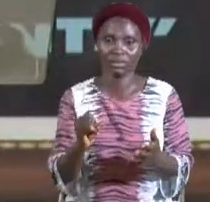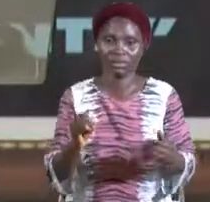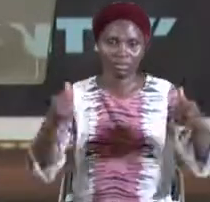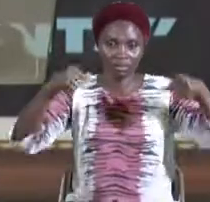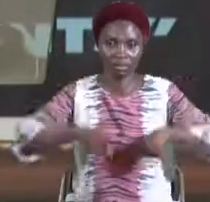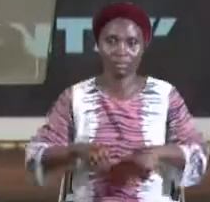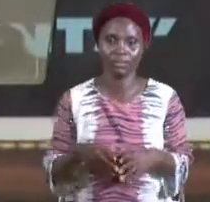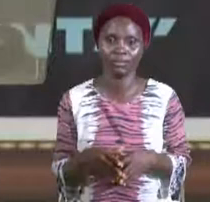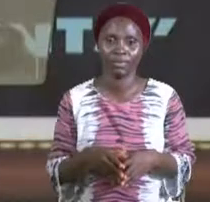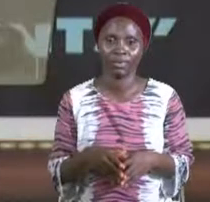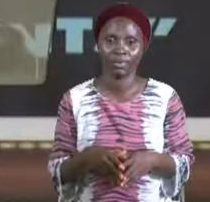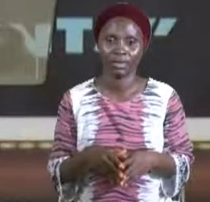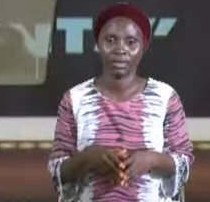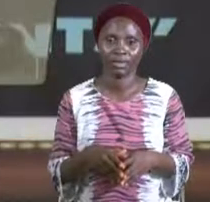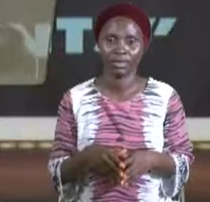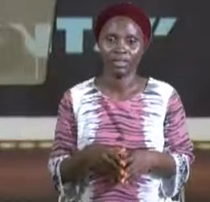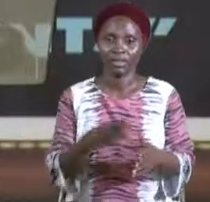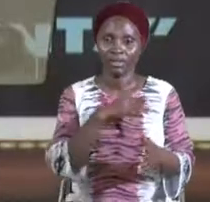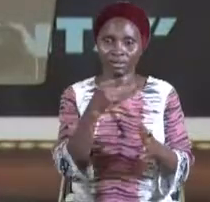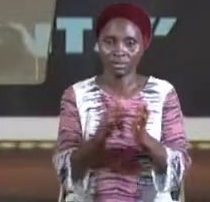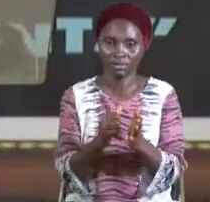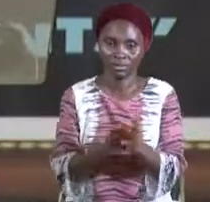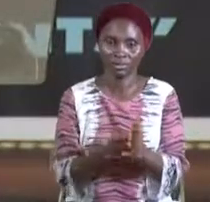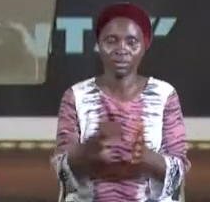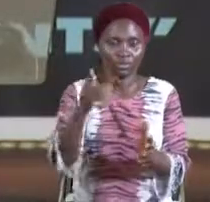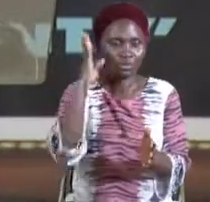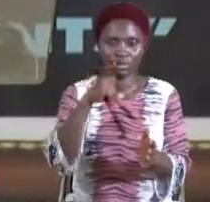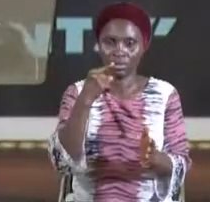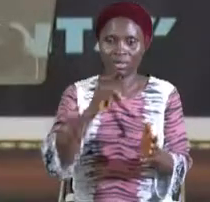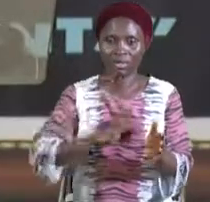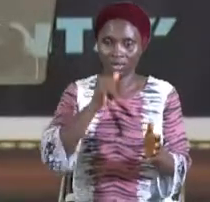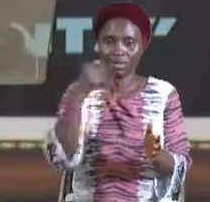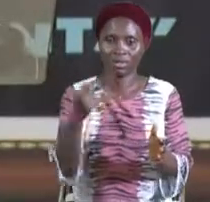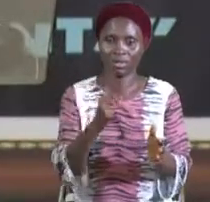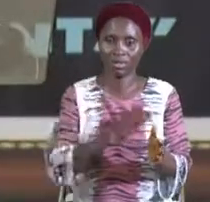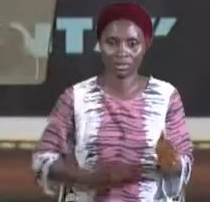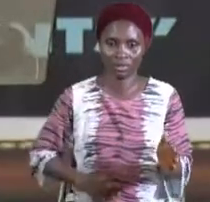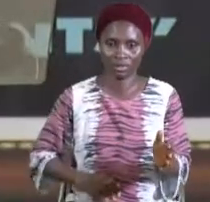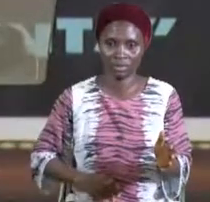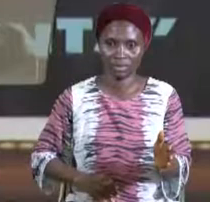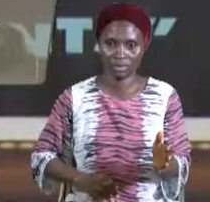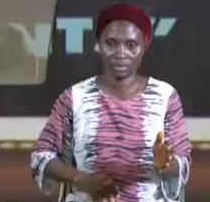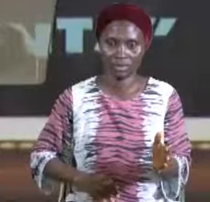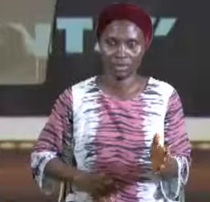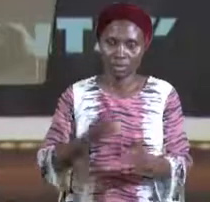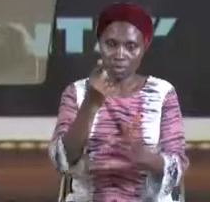vous allez témoigner de moi. Vous allez dire que je suis le Christ, le Fils du Dieu vivant. Mais attendez